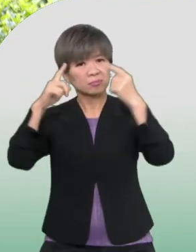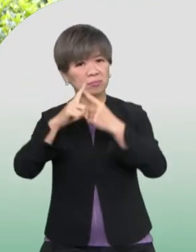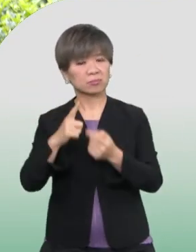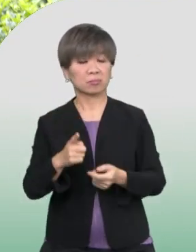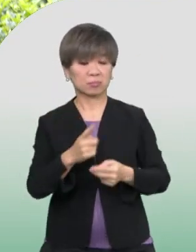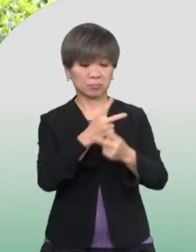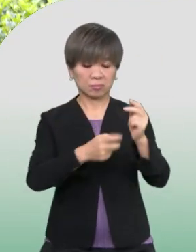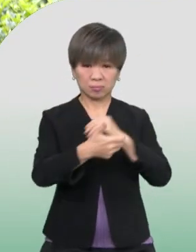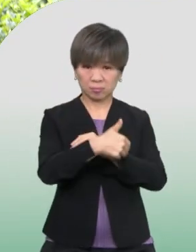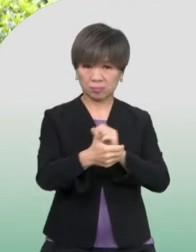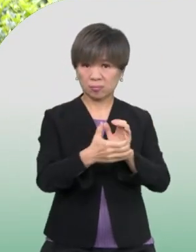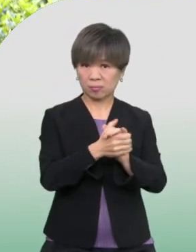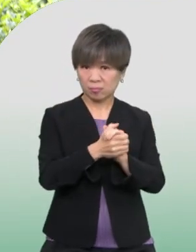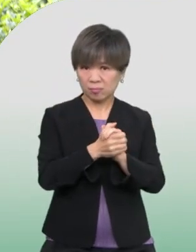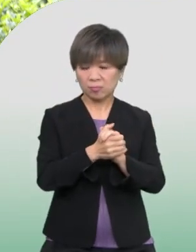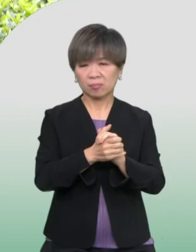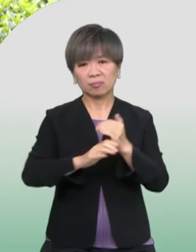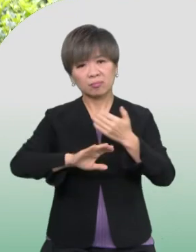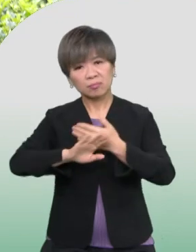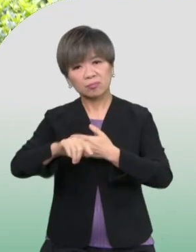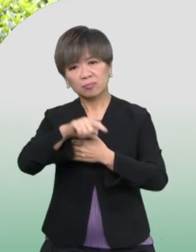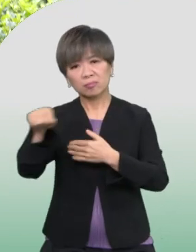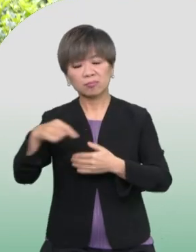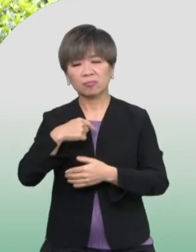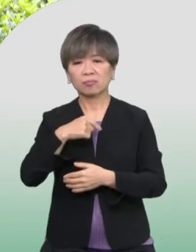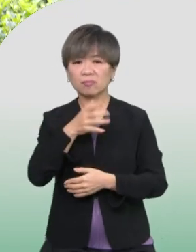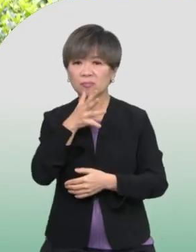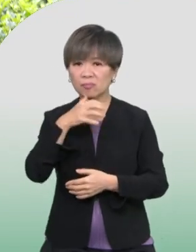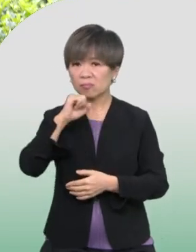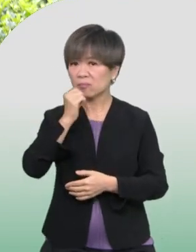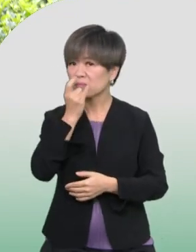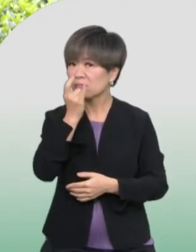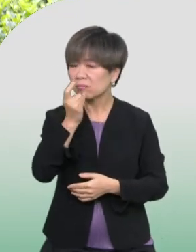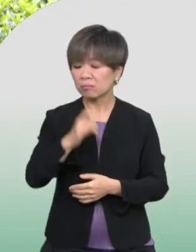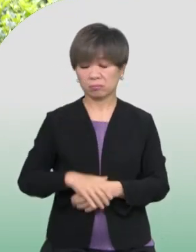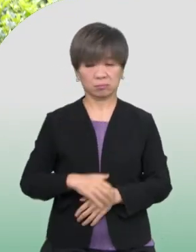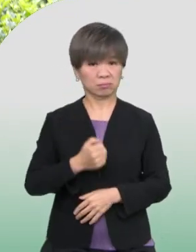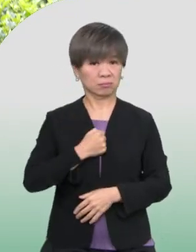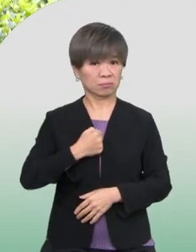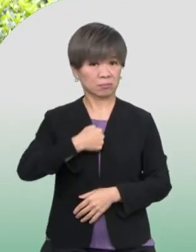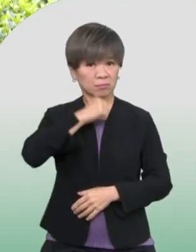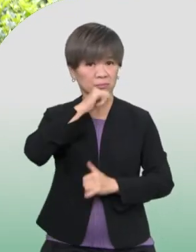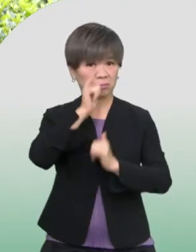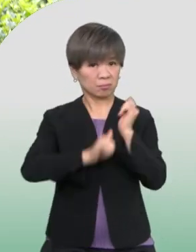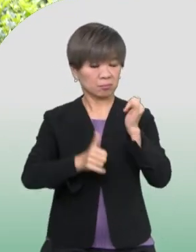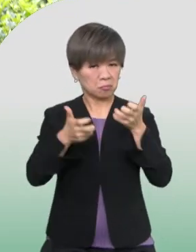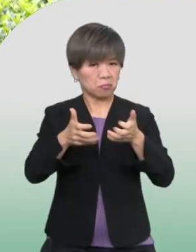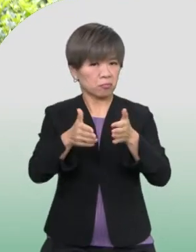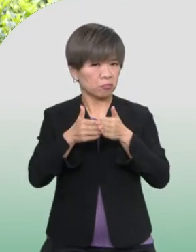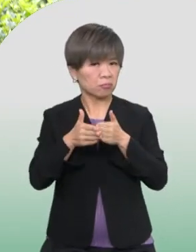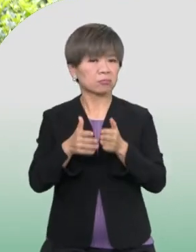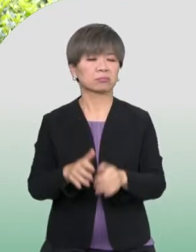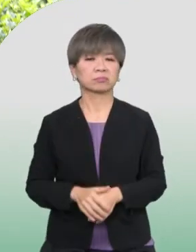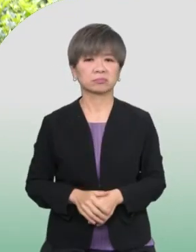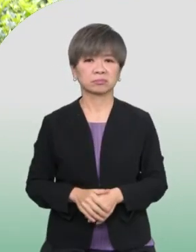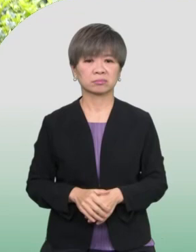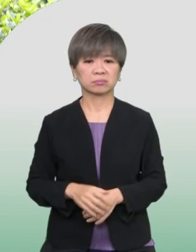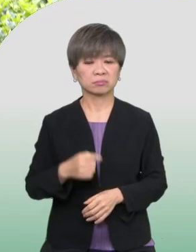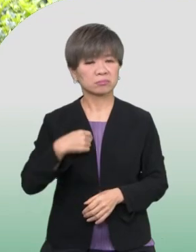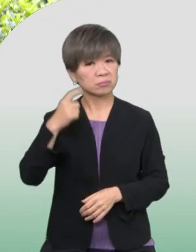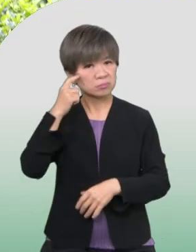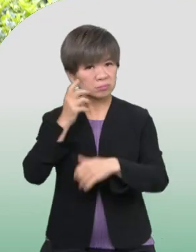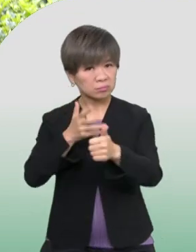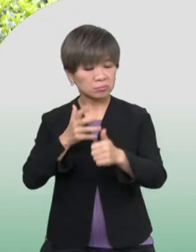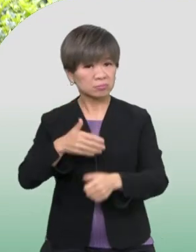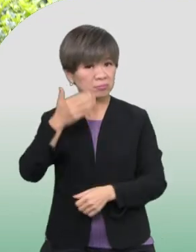客家庄的朋友，或者是所谓讲台语文的朋友，我们其实知道台湾自己的历史非常非常重要。那我其实还蛮想问，难道